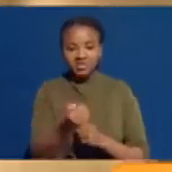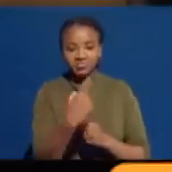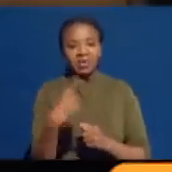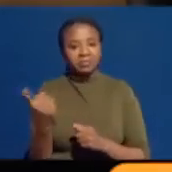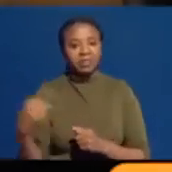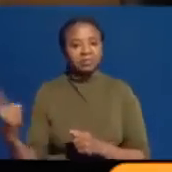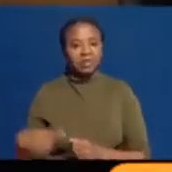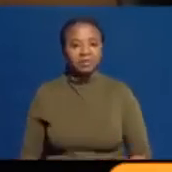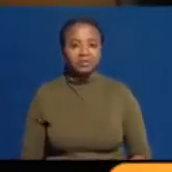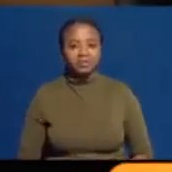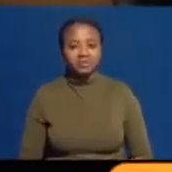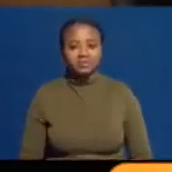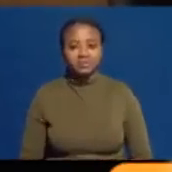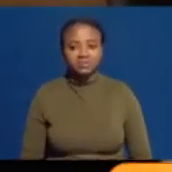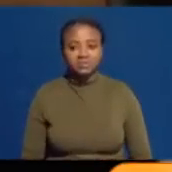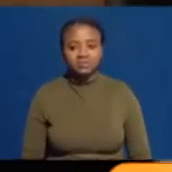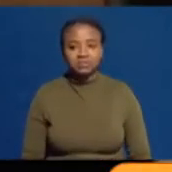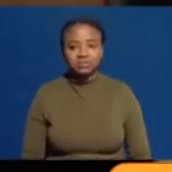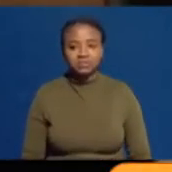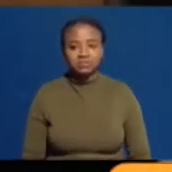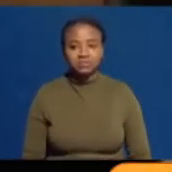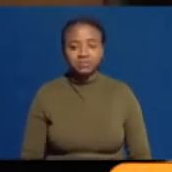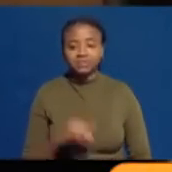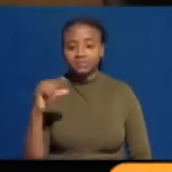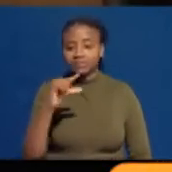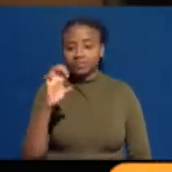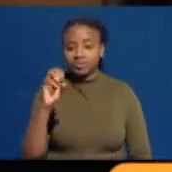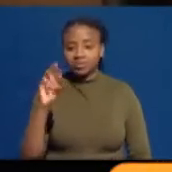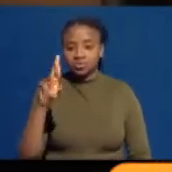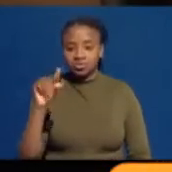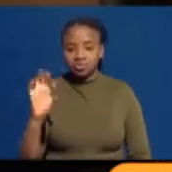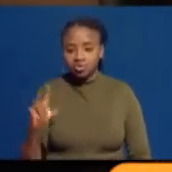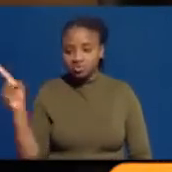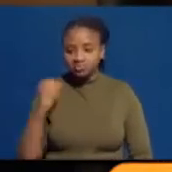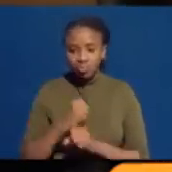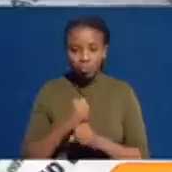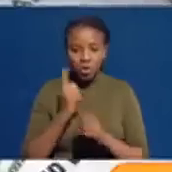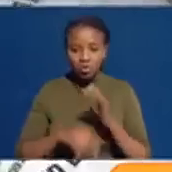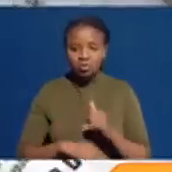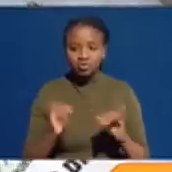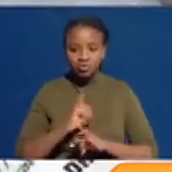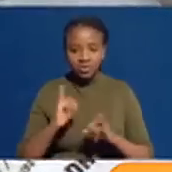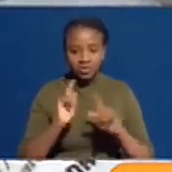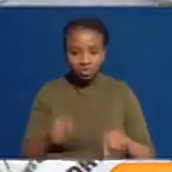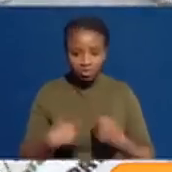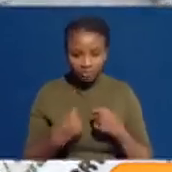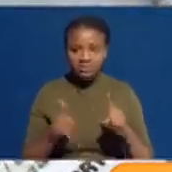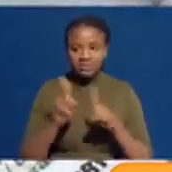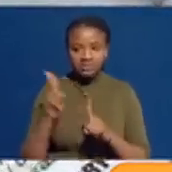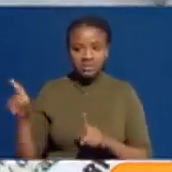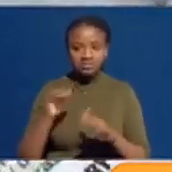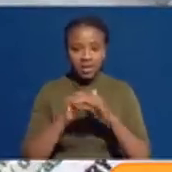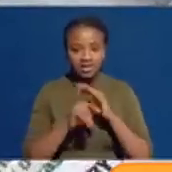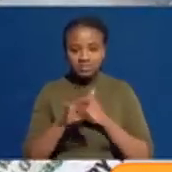hiyo. George Morara, ambaye anafanya kazi ya kusafisha viatu katika mji wa Kisii, ni mmoja wa Wakenya ambao